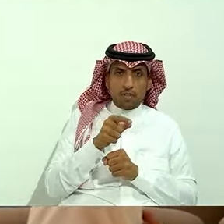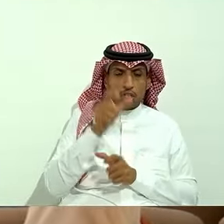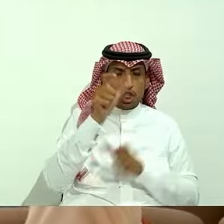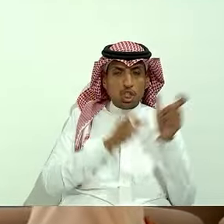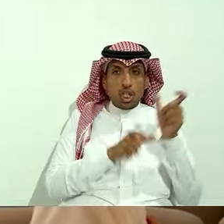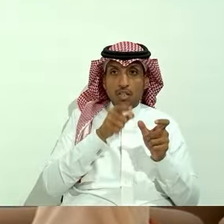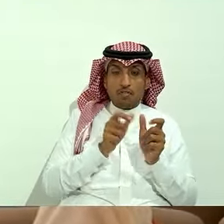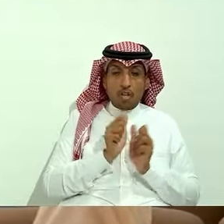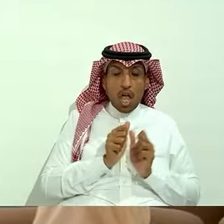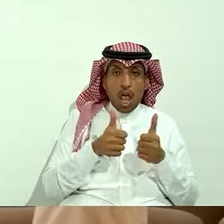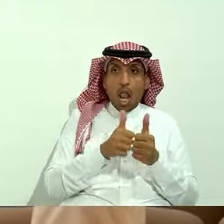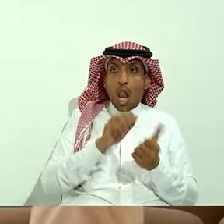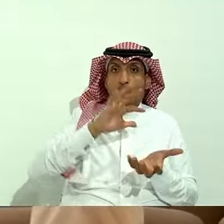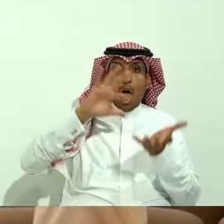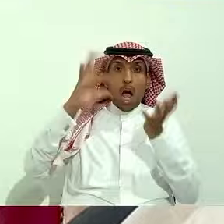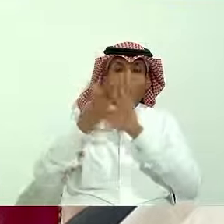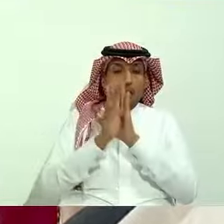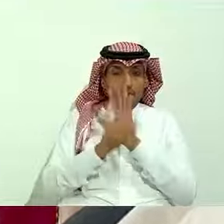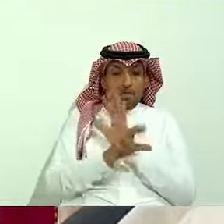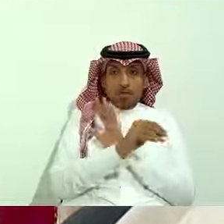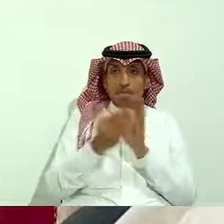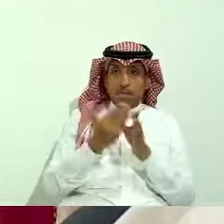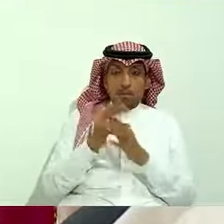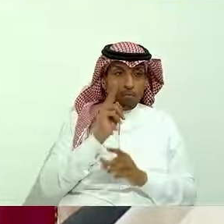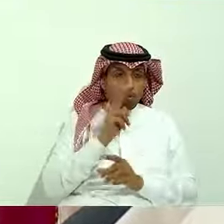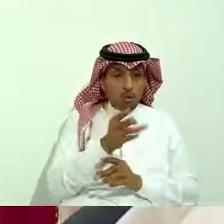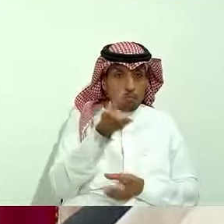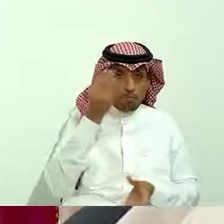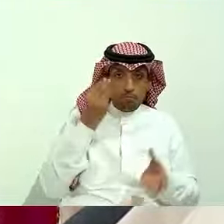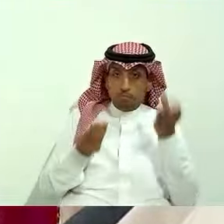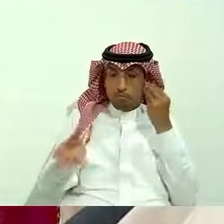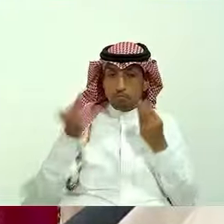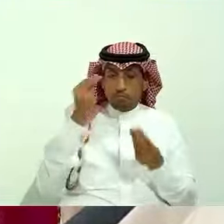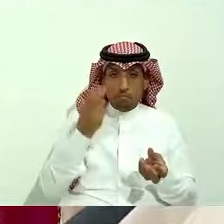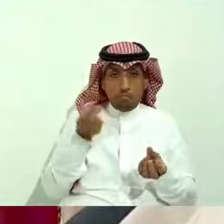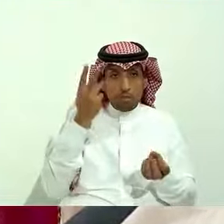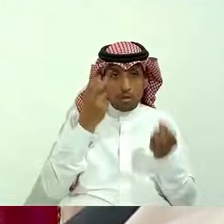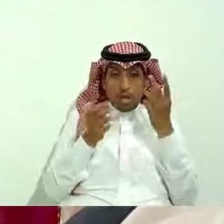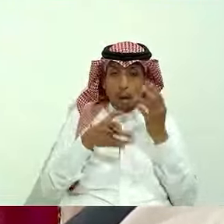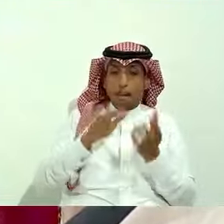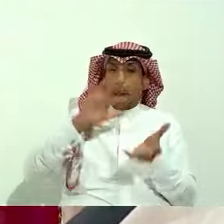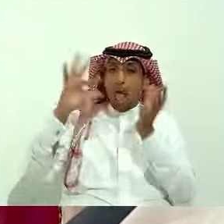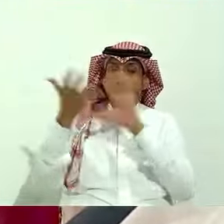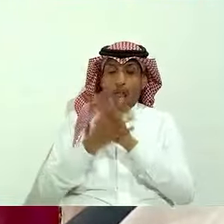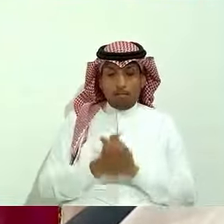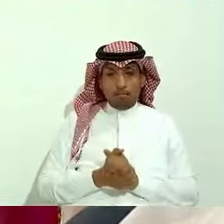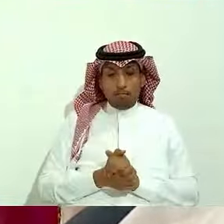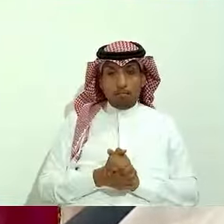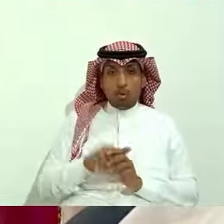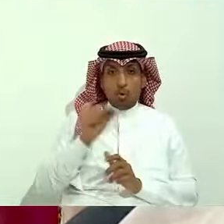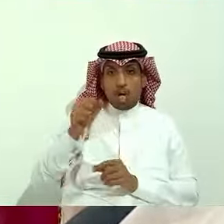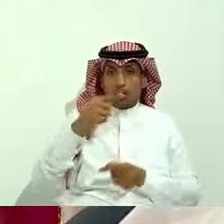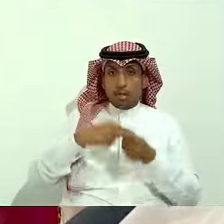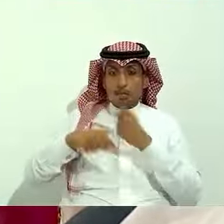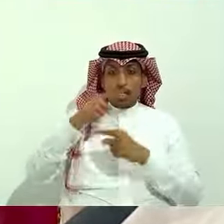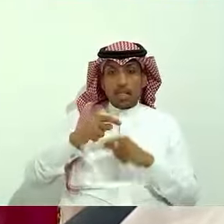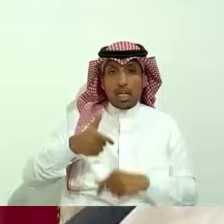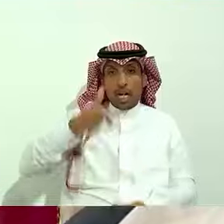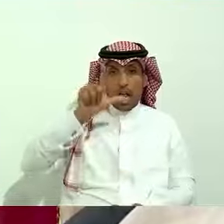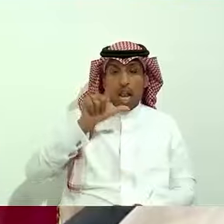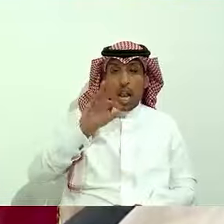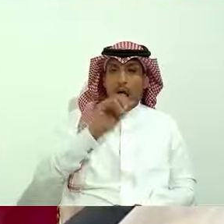بالعالم أوريدي موجودة، أوريدي مصدر إلهام يمكن الكثير مبدعين حول العالم، وأكيد المصادر الإلهام ما هي بس